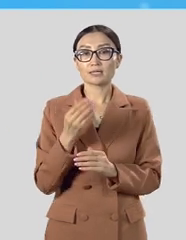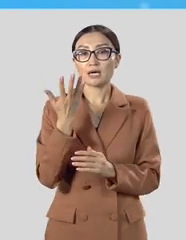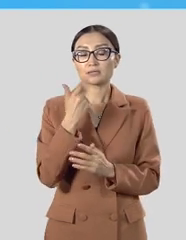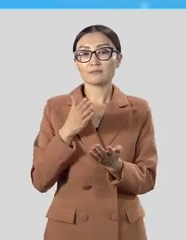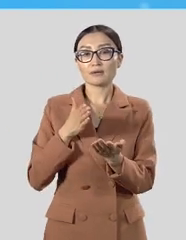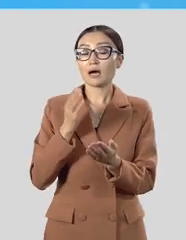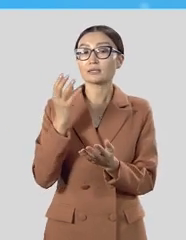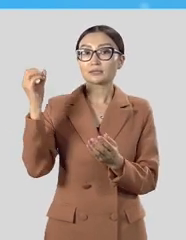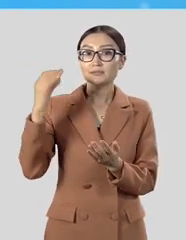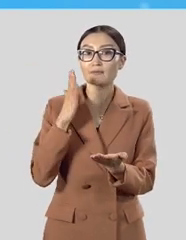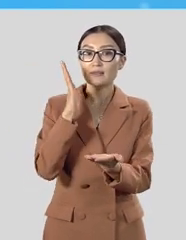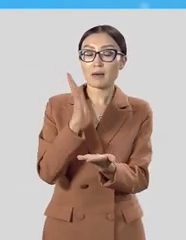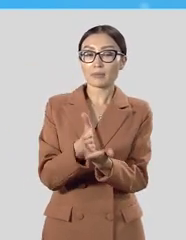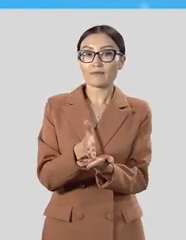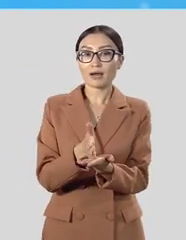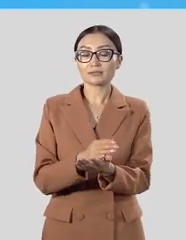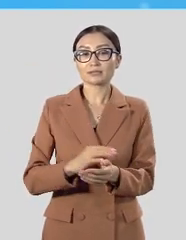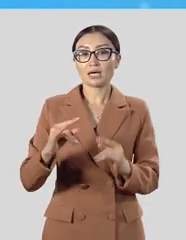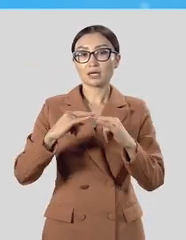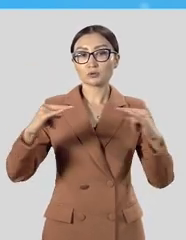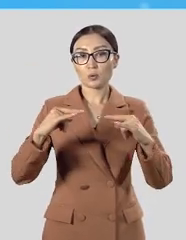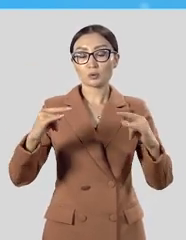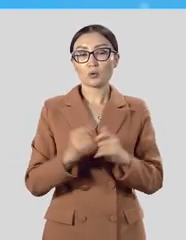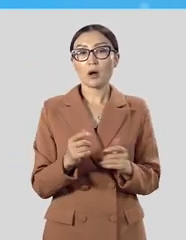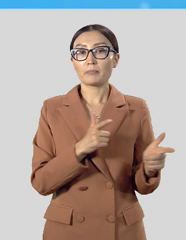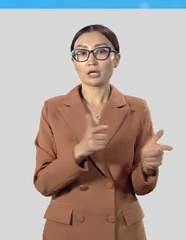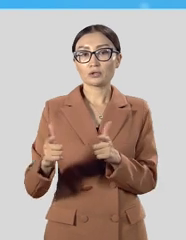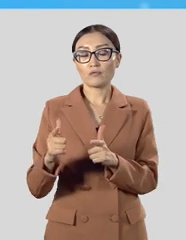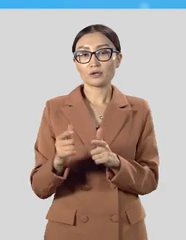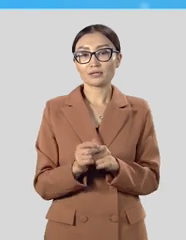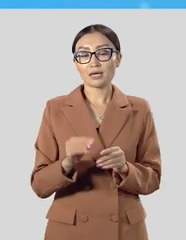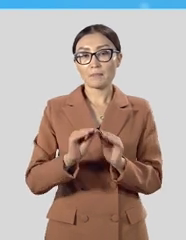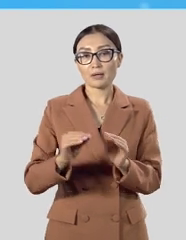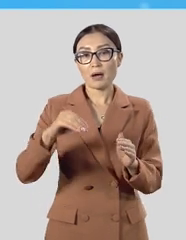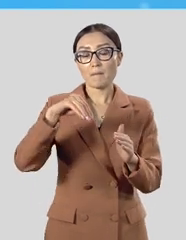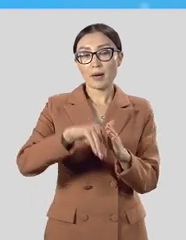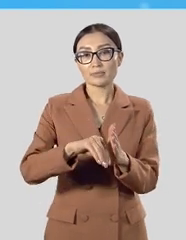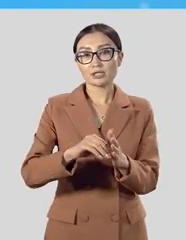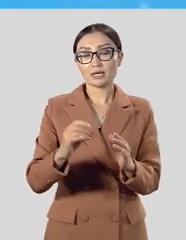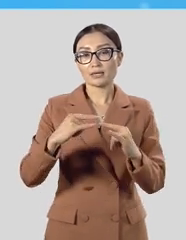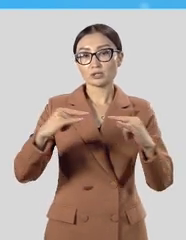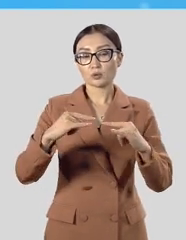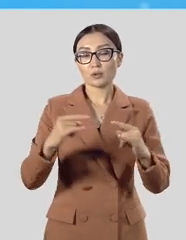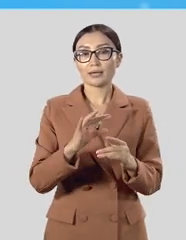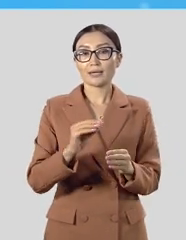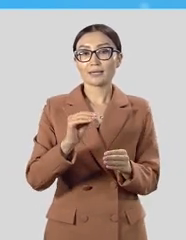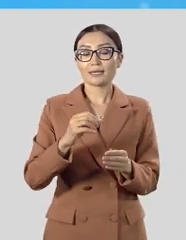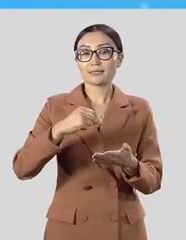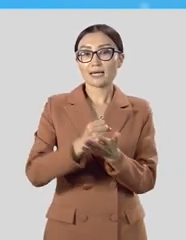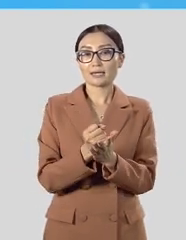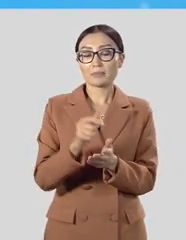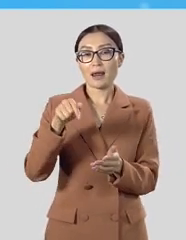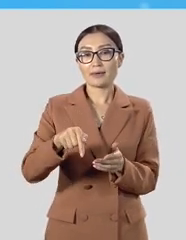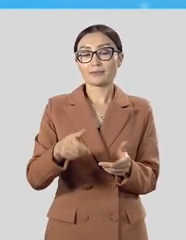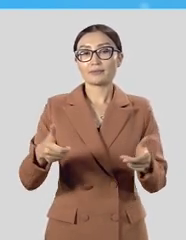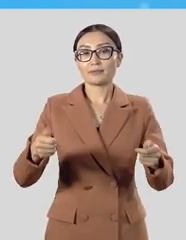направляется зеркалом в отверстие предметного столика. Приготовленный препарат помещает на предметный столик и закрепляет там